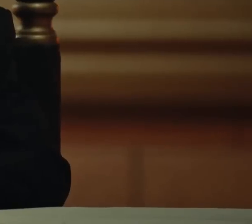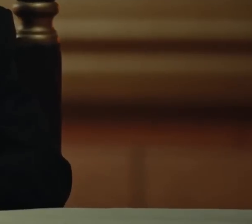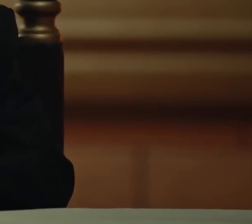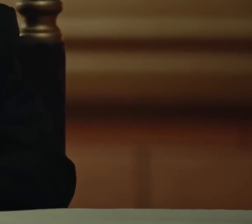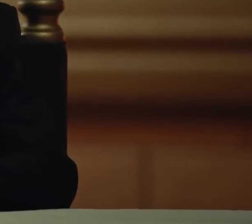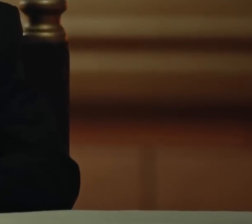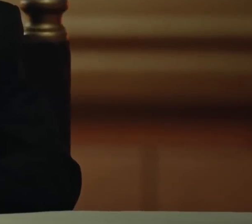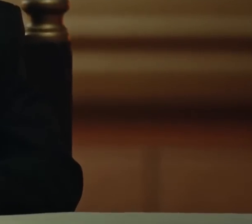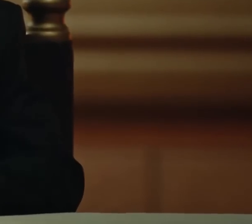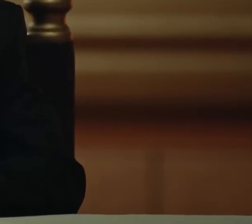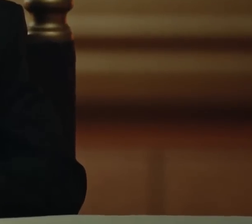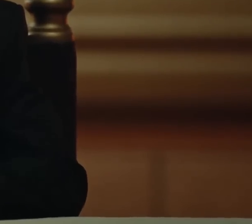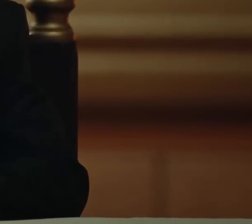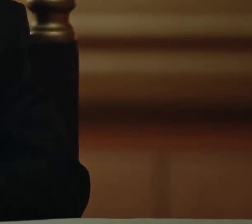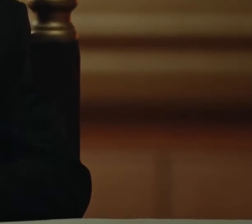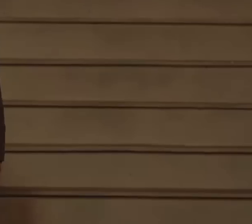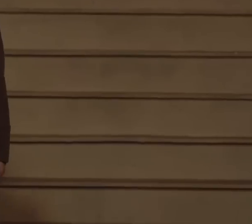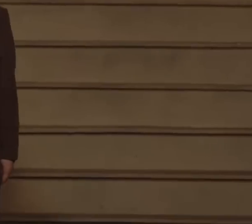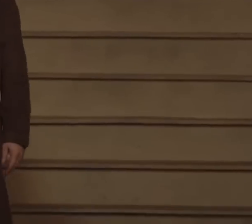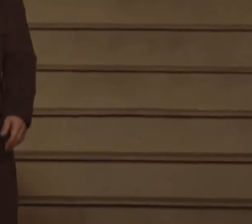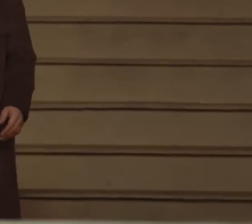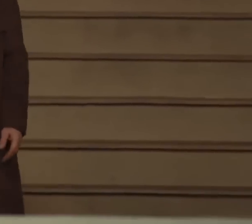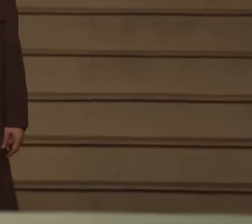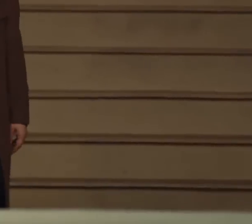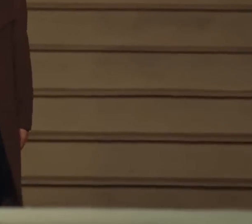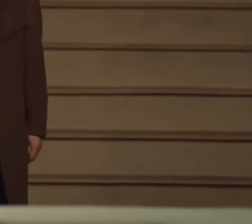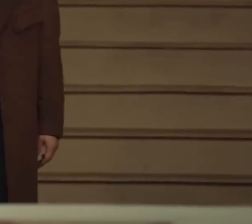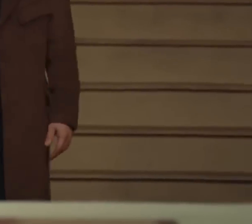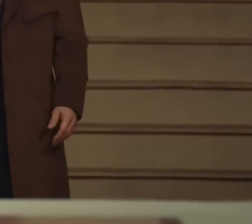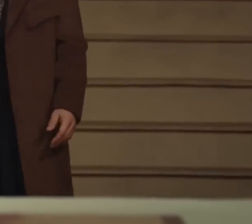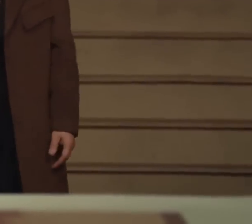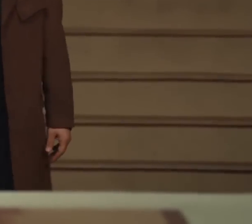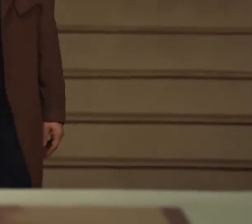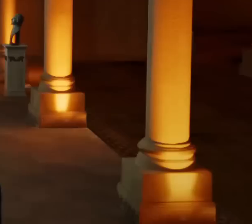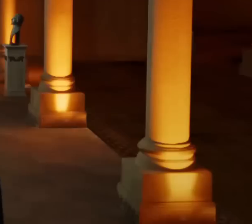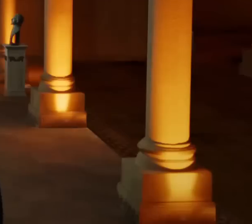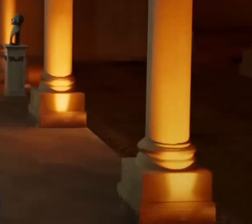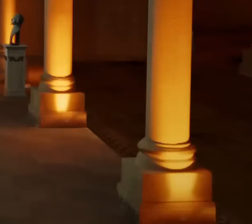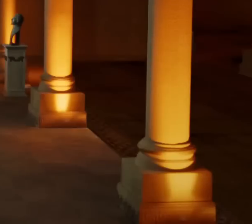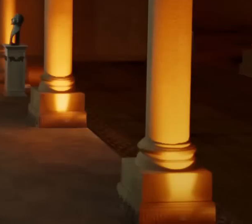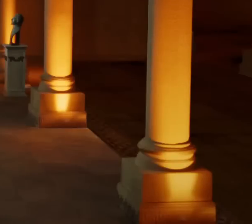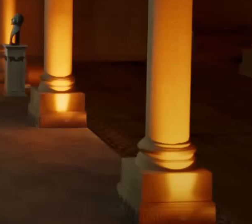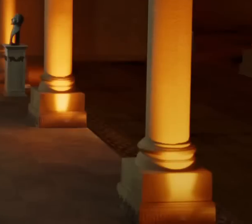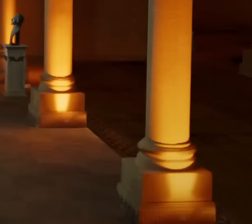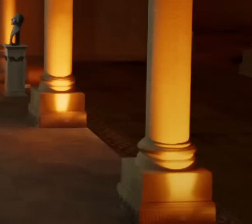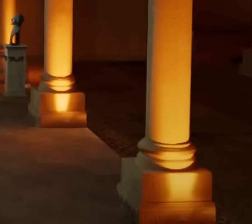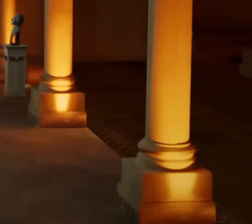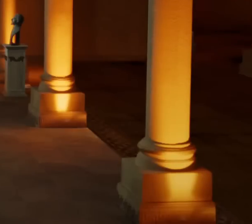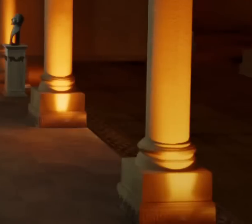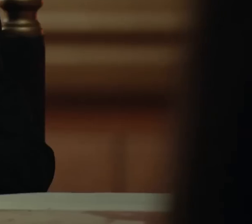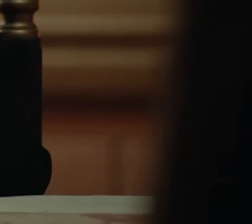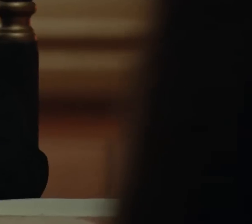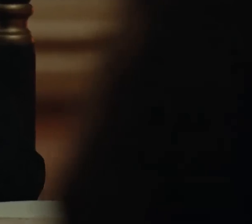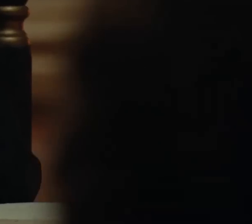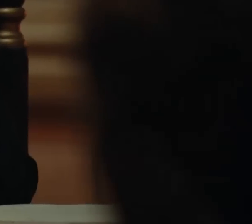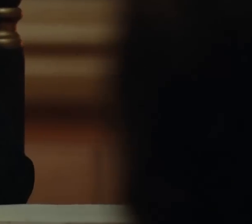Yüce Efendi gözünü kırpmadan sert ifadesiyle ikiliyi seyrediyor. Masada 9 üye var. Hepsinin bakışları Cemil ve Akbar'da. İkili